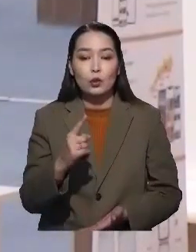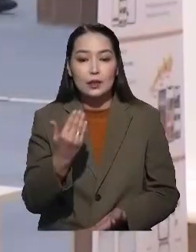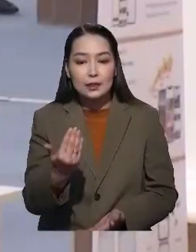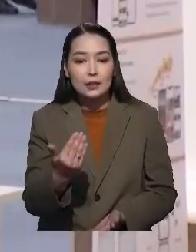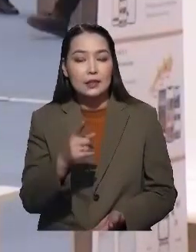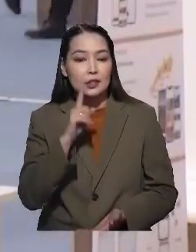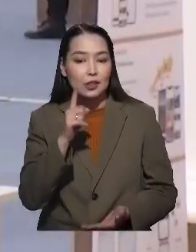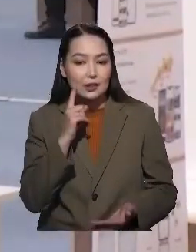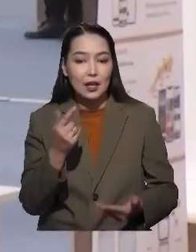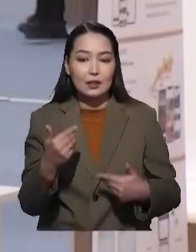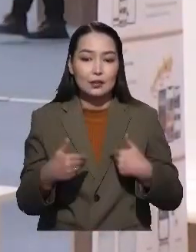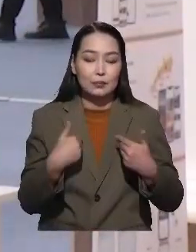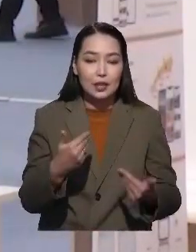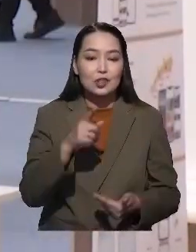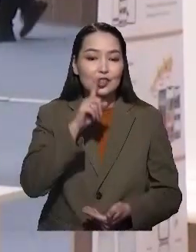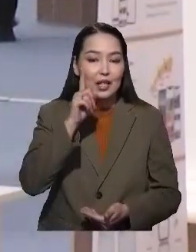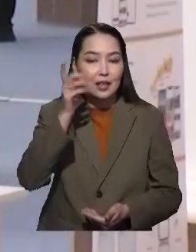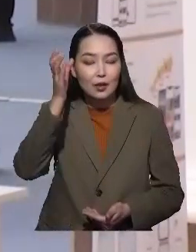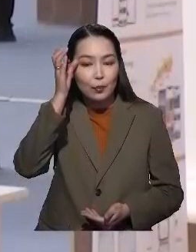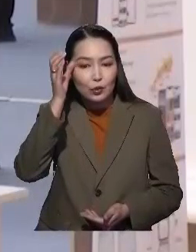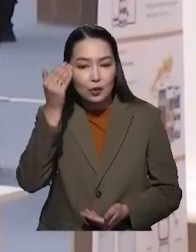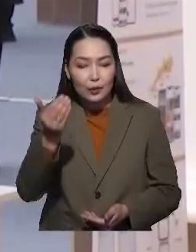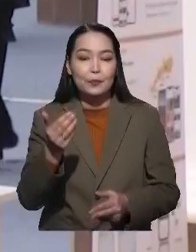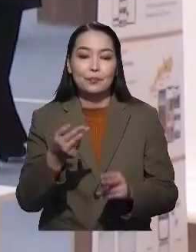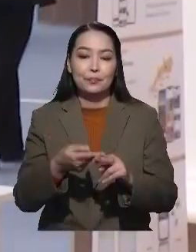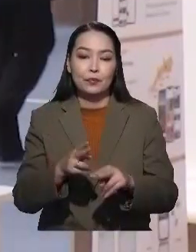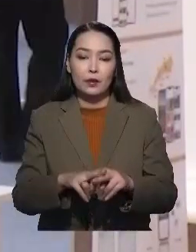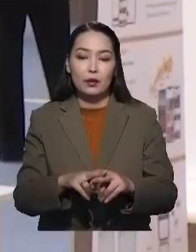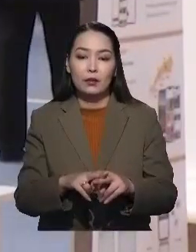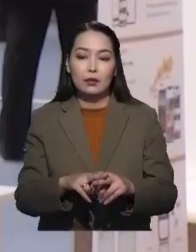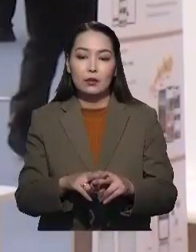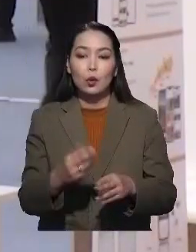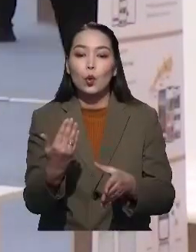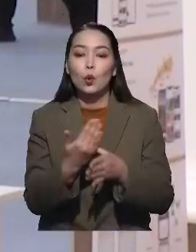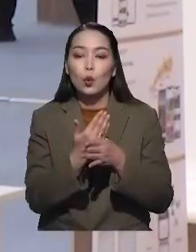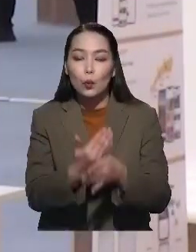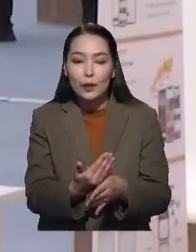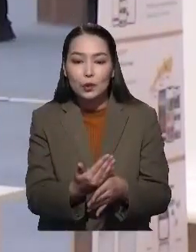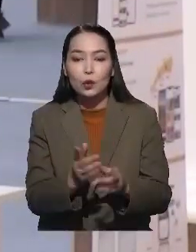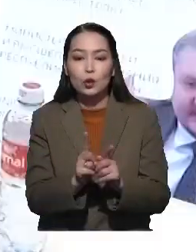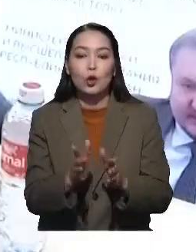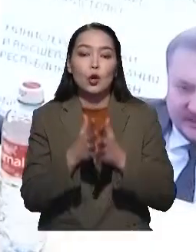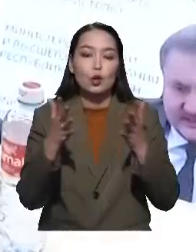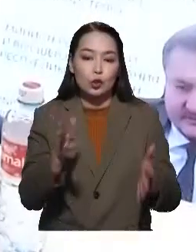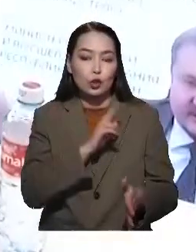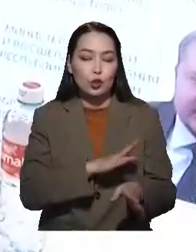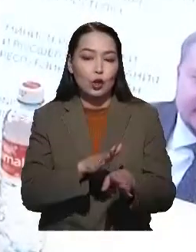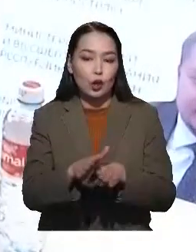кеңесі жас ғалымдарды қолдауда, оларға көмек көрсетуде үлкен жұмыс атқарады